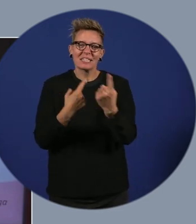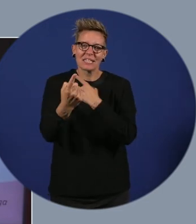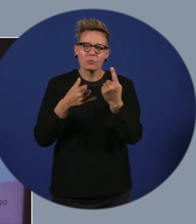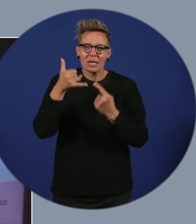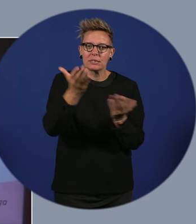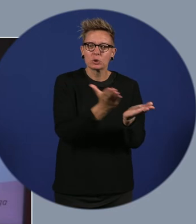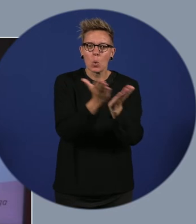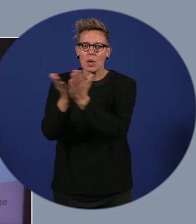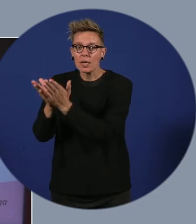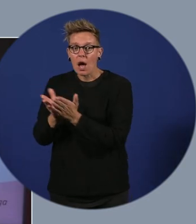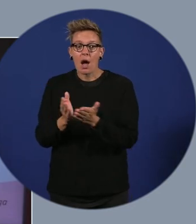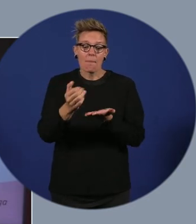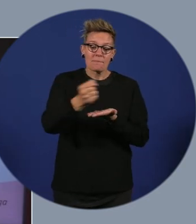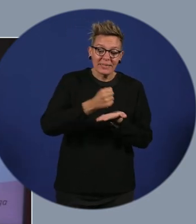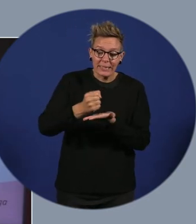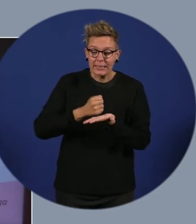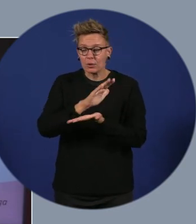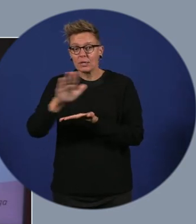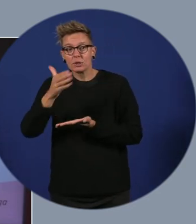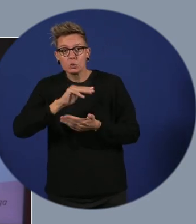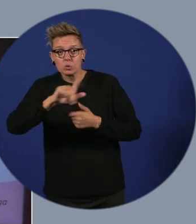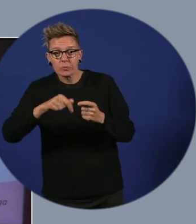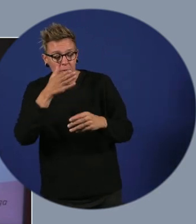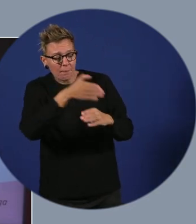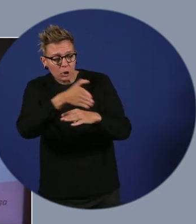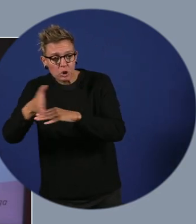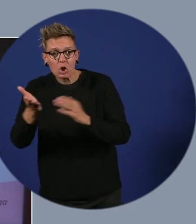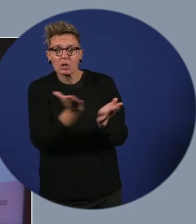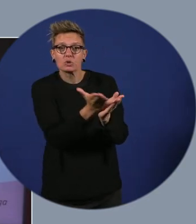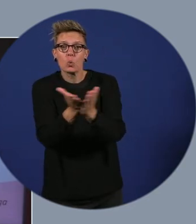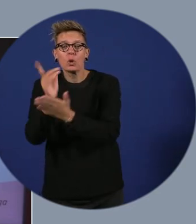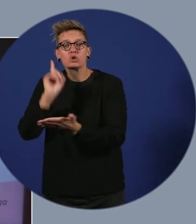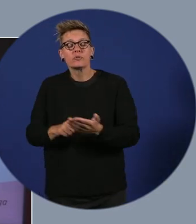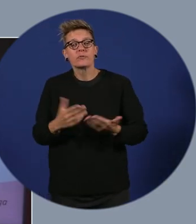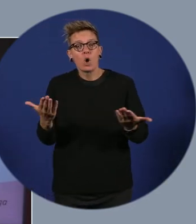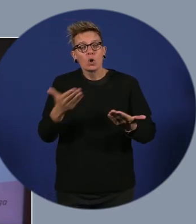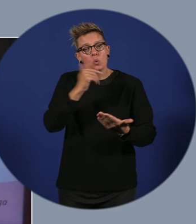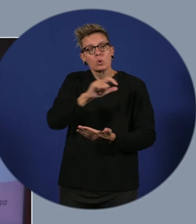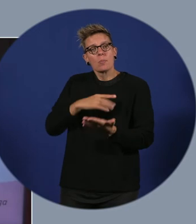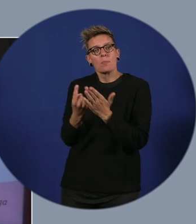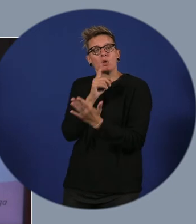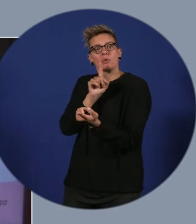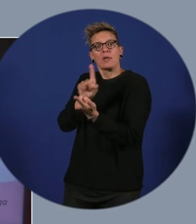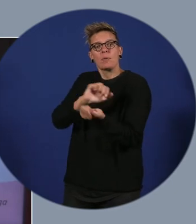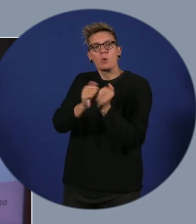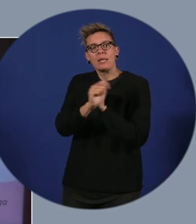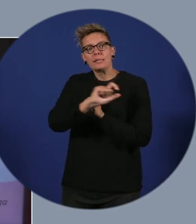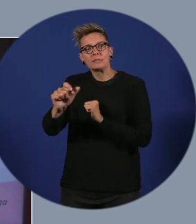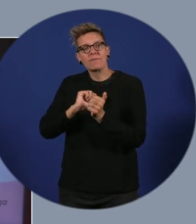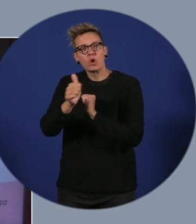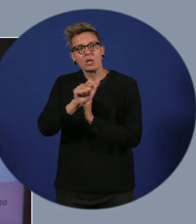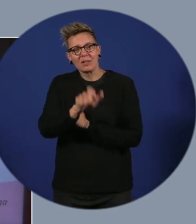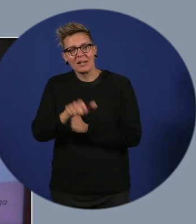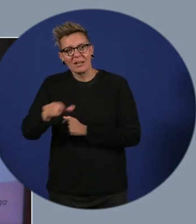Att partierna och deras ungdomsförbund kommer ut i skolan så att unga får möta politiska företrädare. För samma